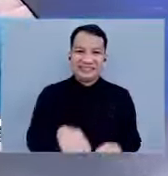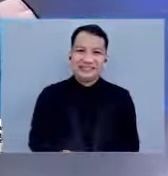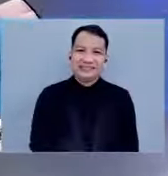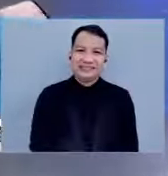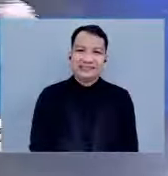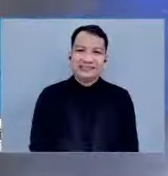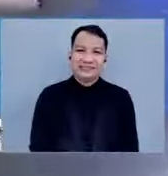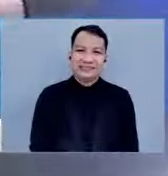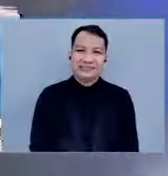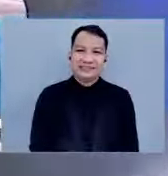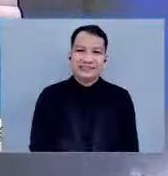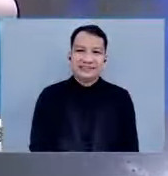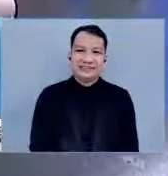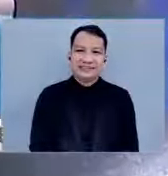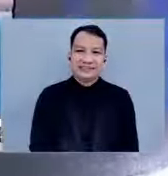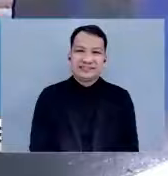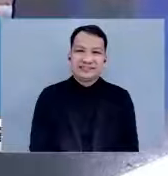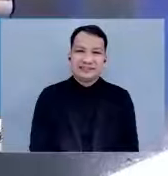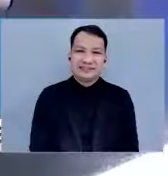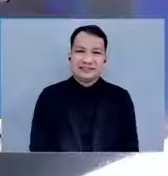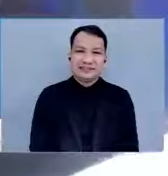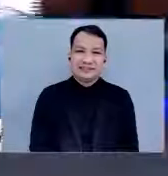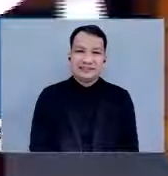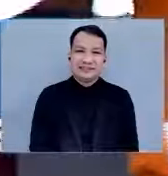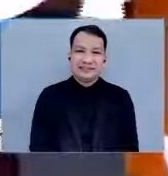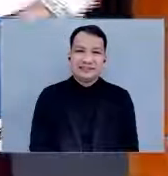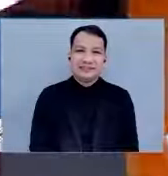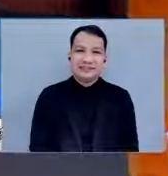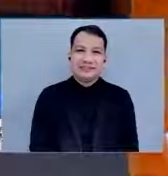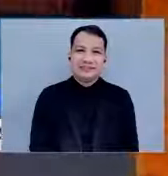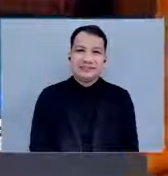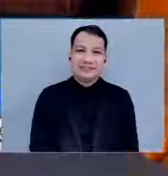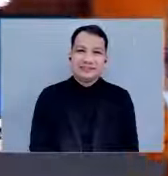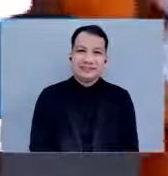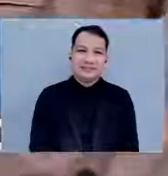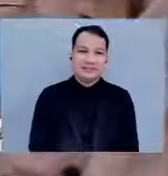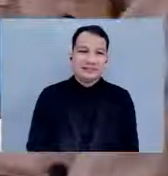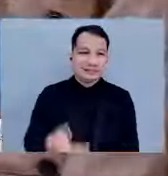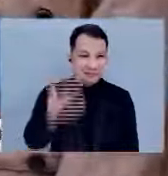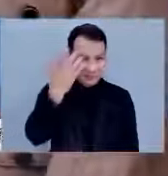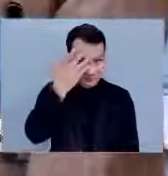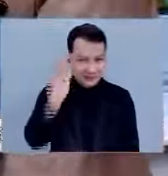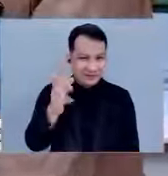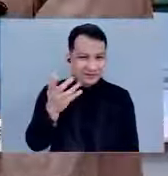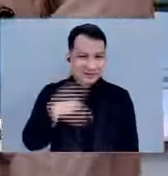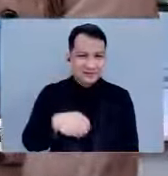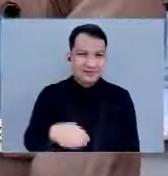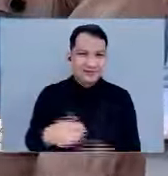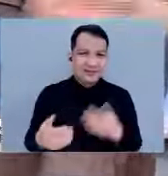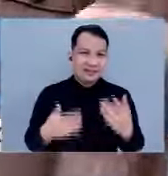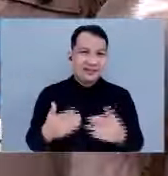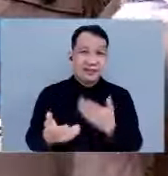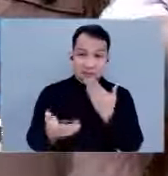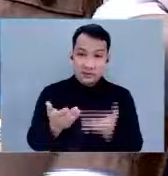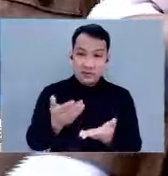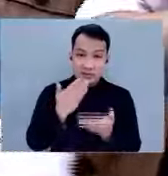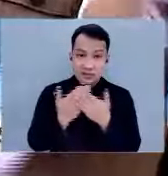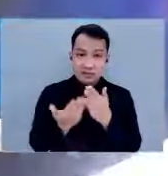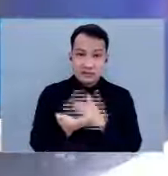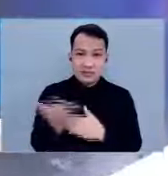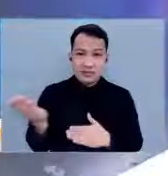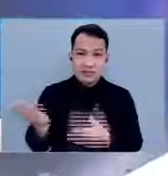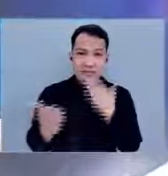lolo siya angal taga naman nakagay nag-enjoy e bating muna natin yung mga kapatid natin